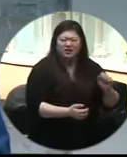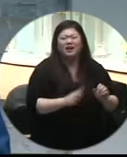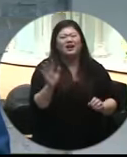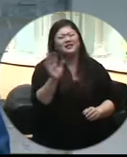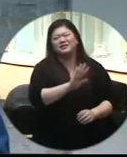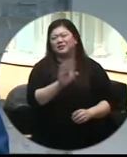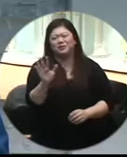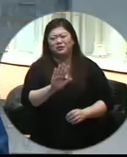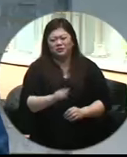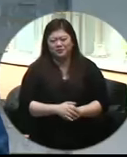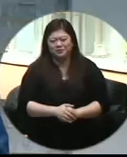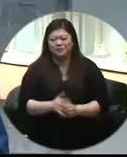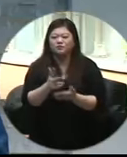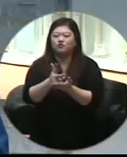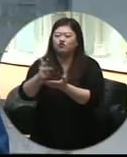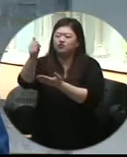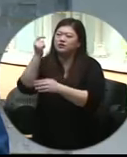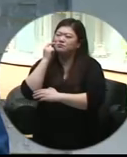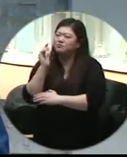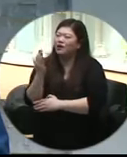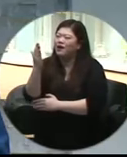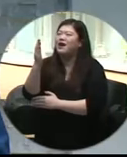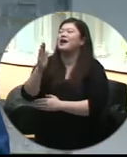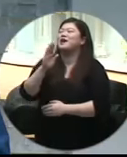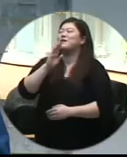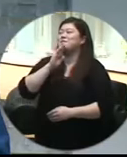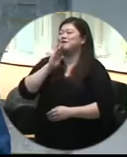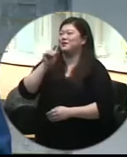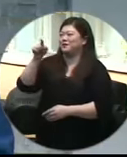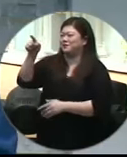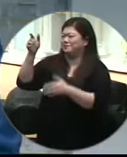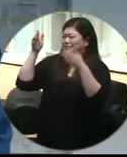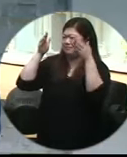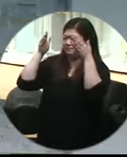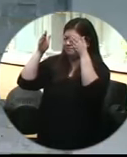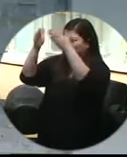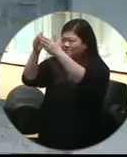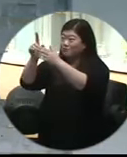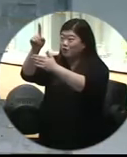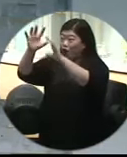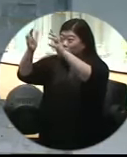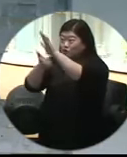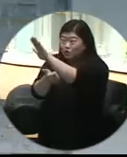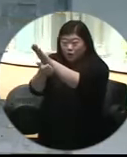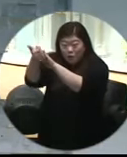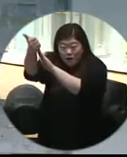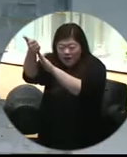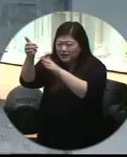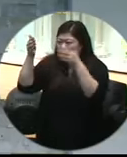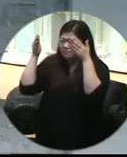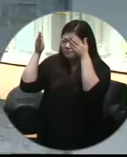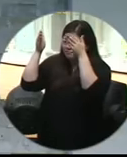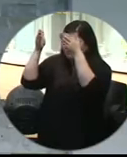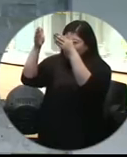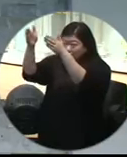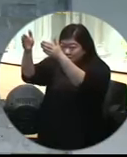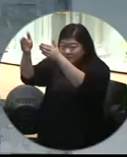주님의 영광을 바라보는 삶, 영원한 천국의 소망을 두는 삶을 사는